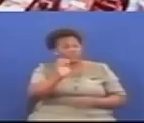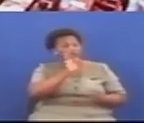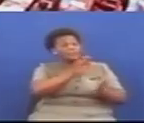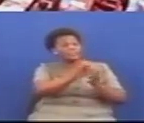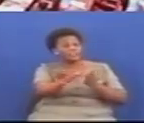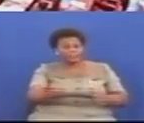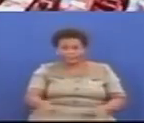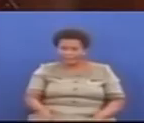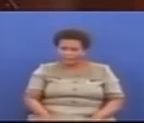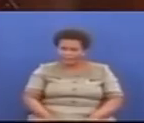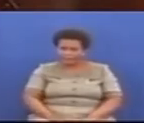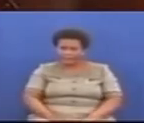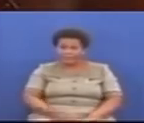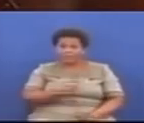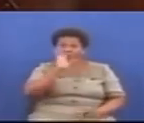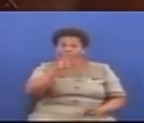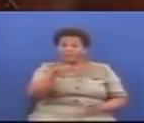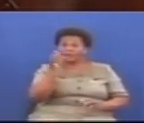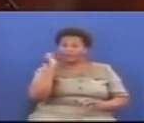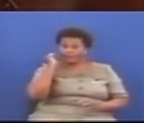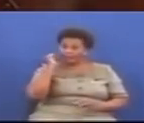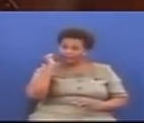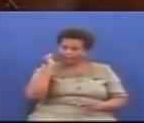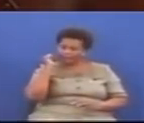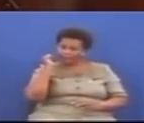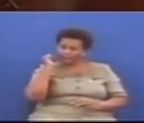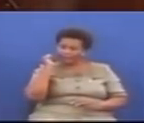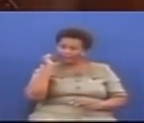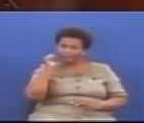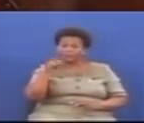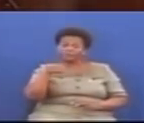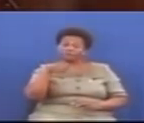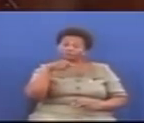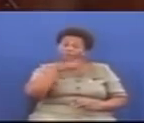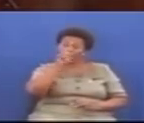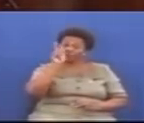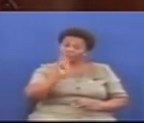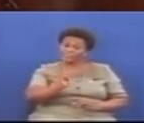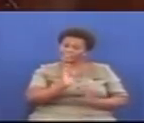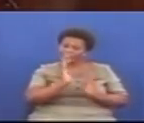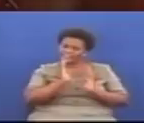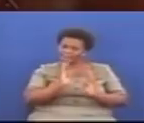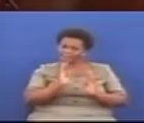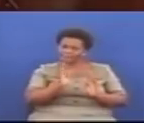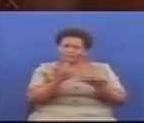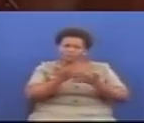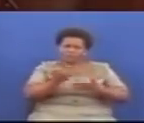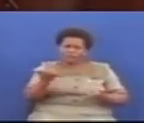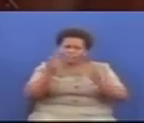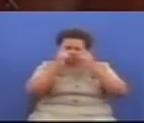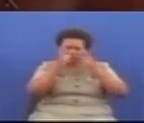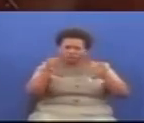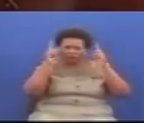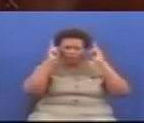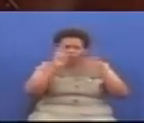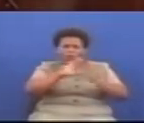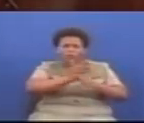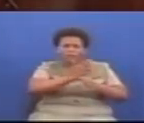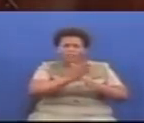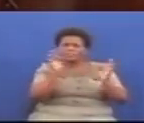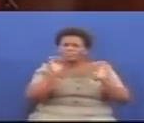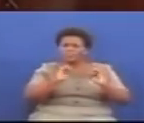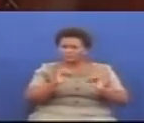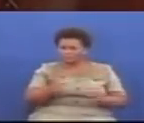kiti hicho hicho. Mwaka jana nilisimama mbele yako nikiuliza kwa nini chuo hiki hakifanyiwi ukarabati.